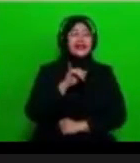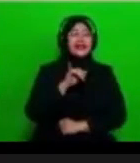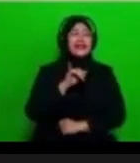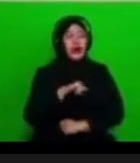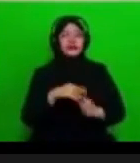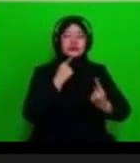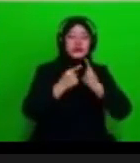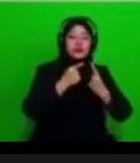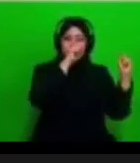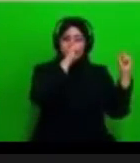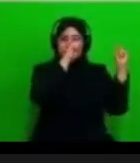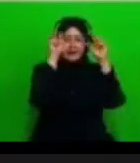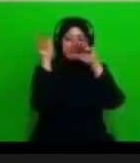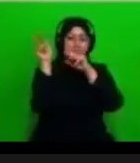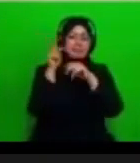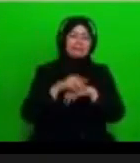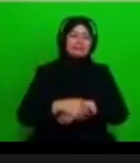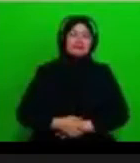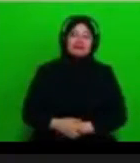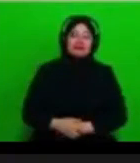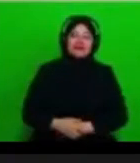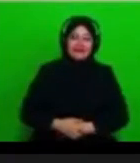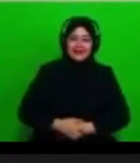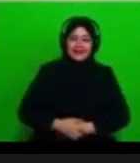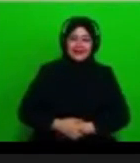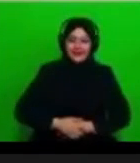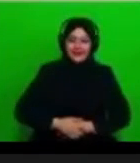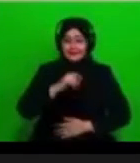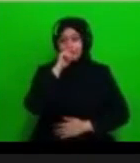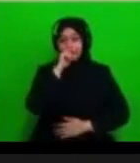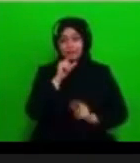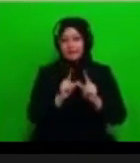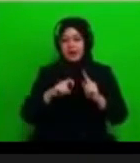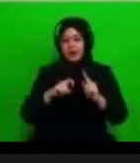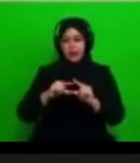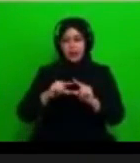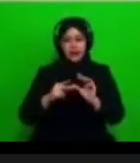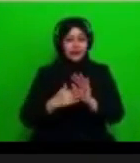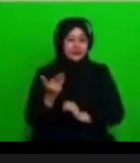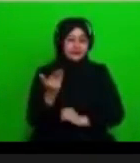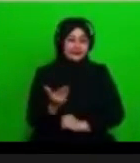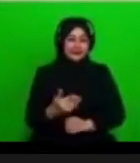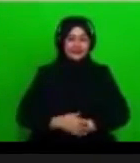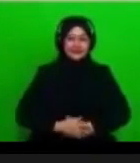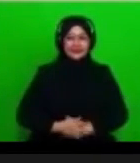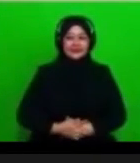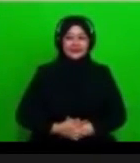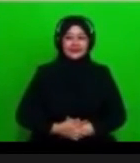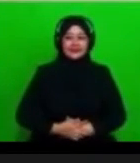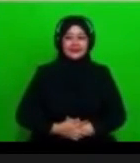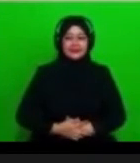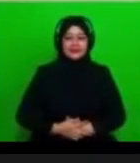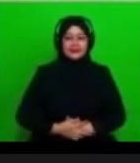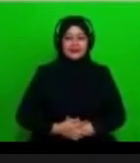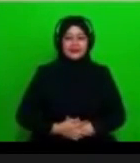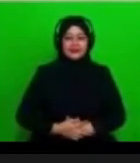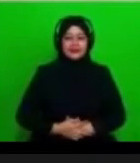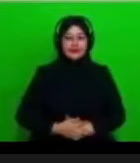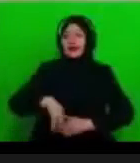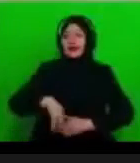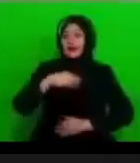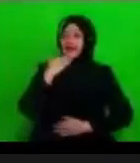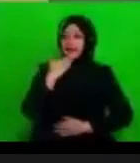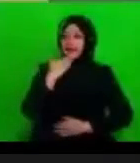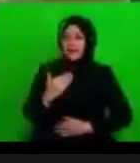konsep dan sebagainya. Baik, untuk itu. Pak Wikan Sakarinto, kami persilakan, Pak. Ya,